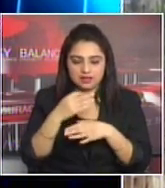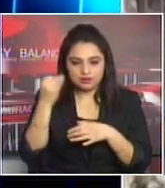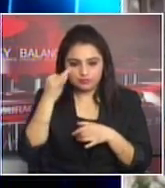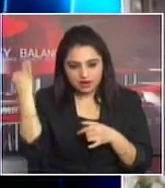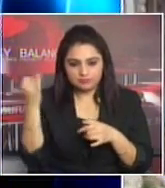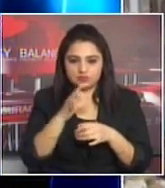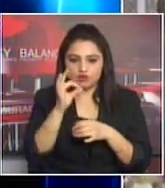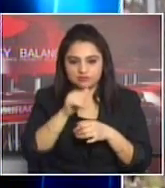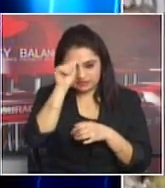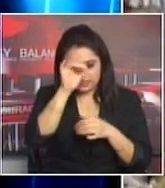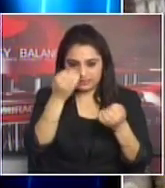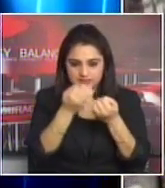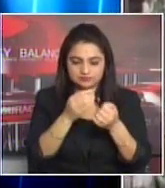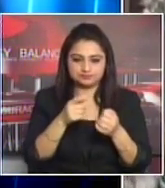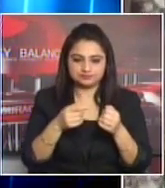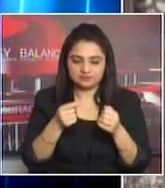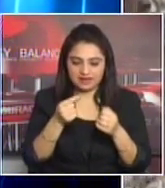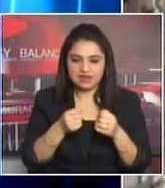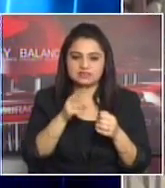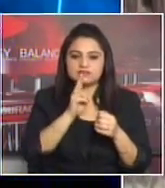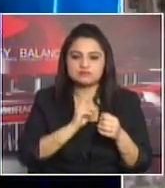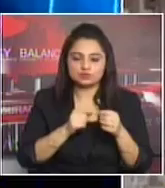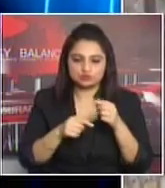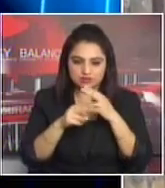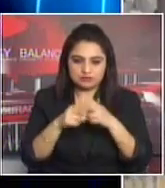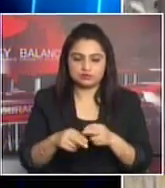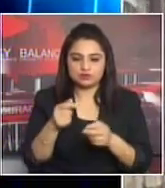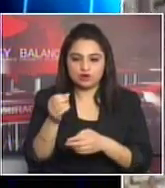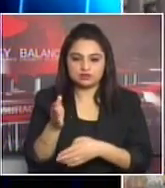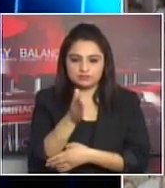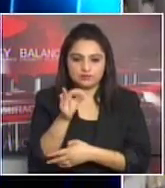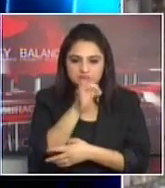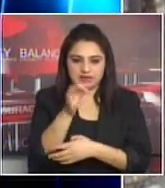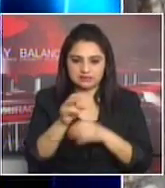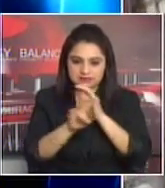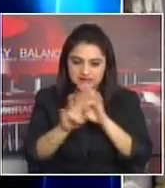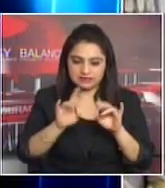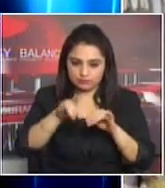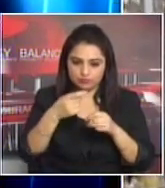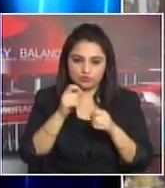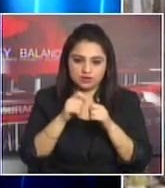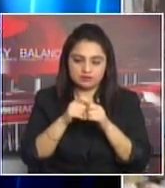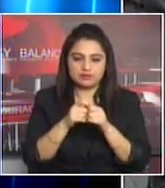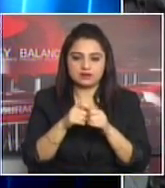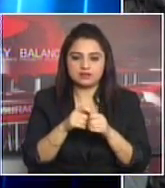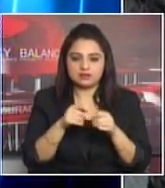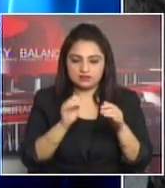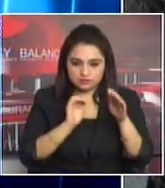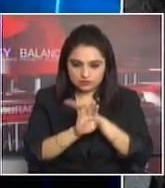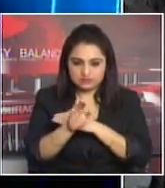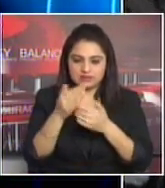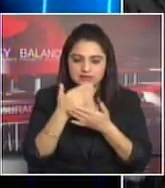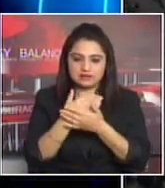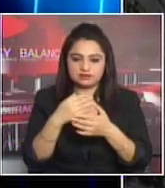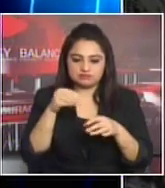जनाएको छ। चालु आर्थिक वर्षको बजेट बनाउने क्रममा अर्थ मन्त्रालयले शान्ति तथा पुननिर्माण मन्त्रालयद्वारा सञ्चालित कार्यक्रम